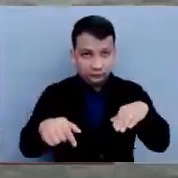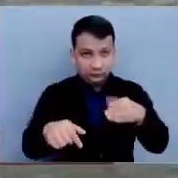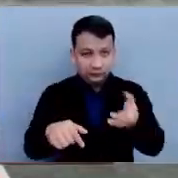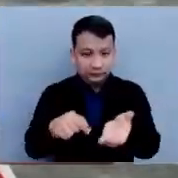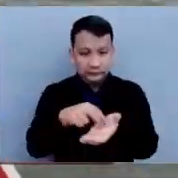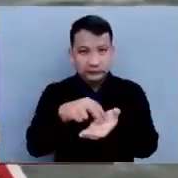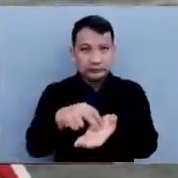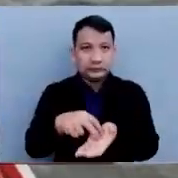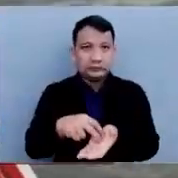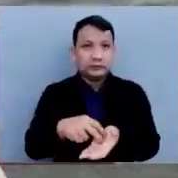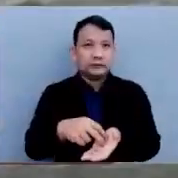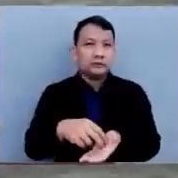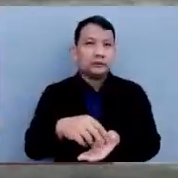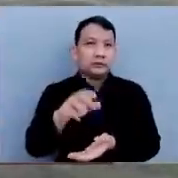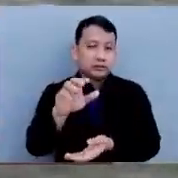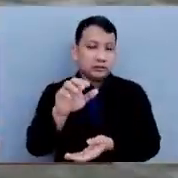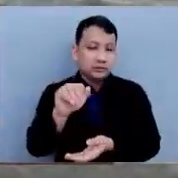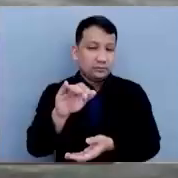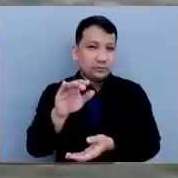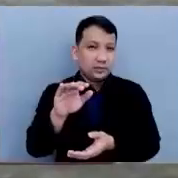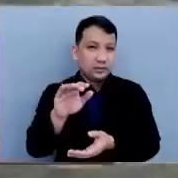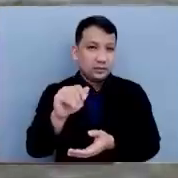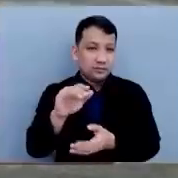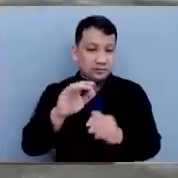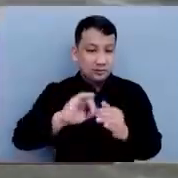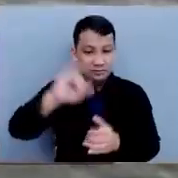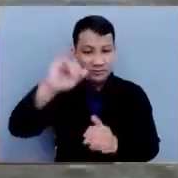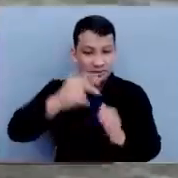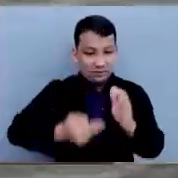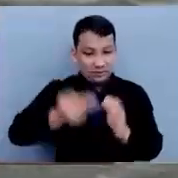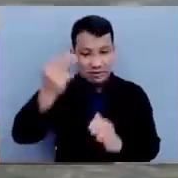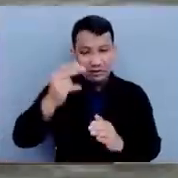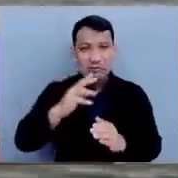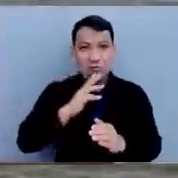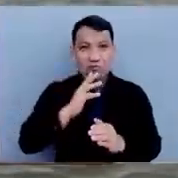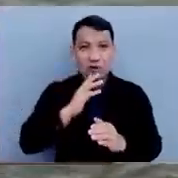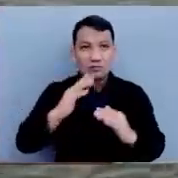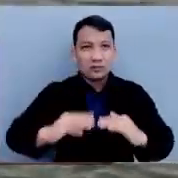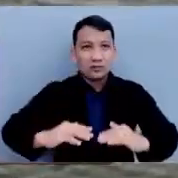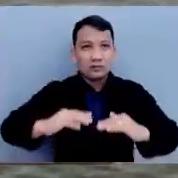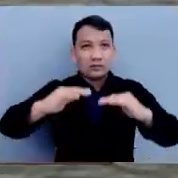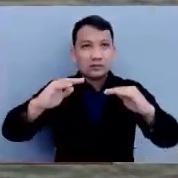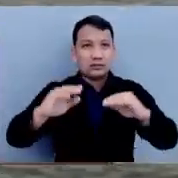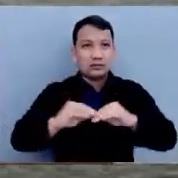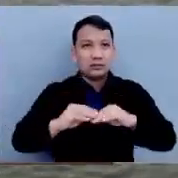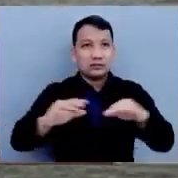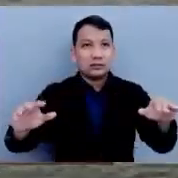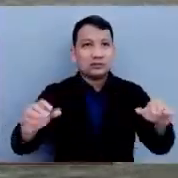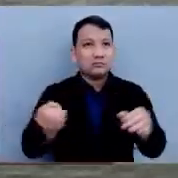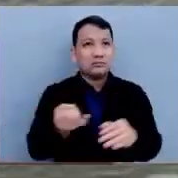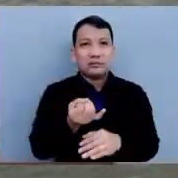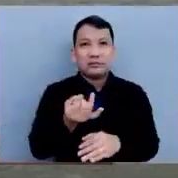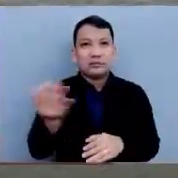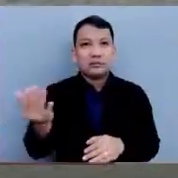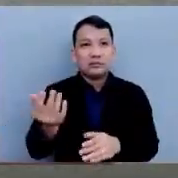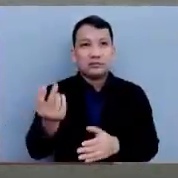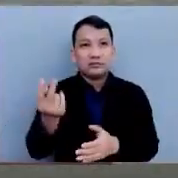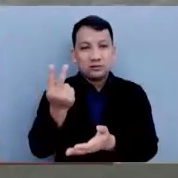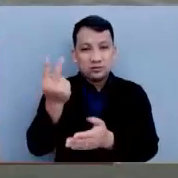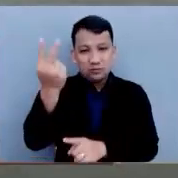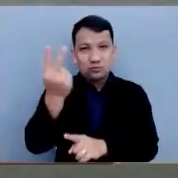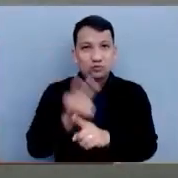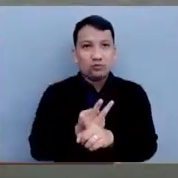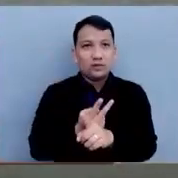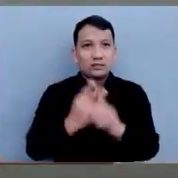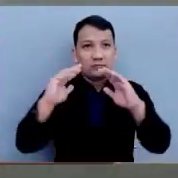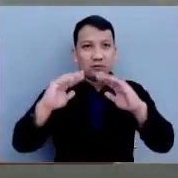mahigit 15 talampakan yung taas ng tubig. Ang problema, posibleng abutin pa raw ng 2 buwan bago humupa ng